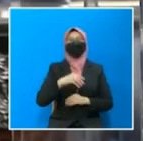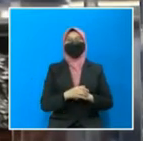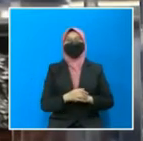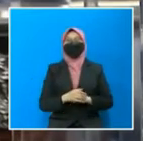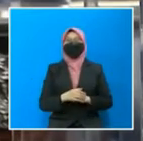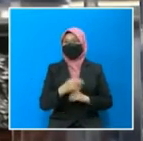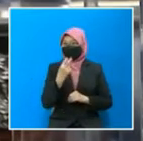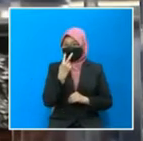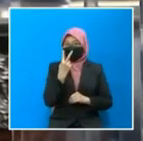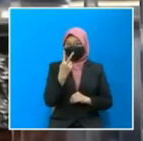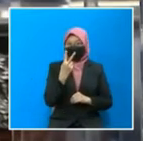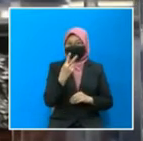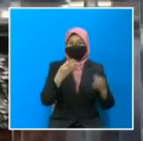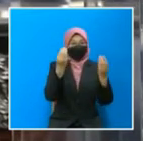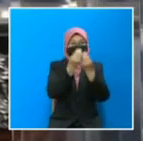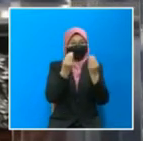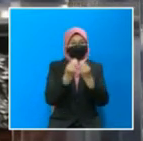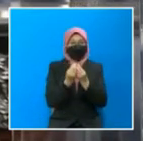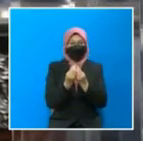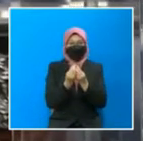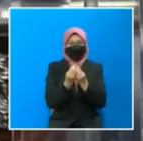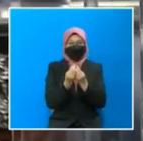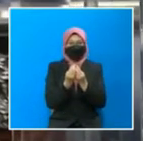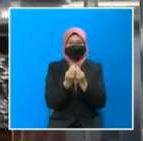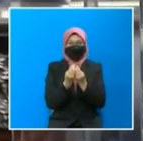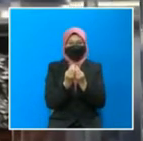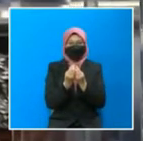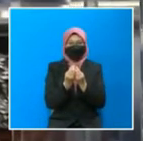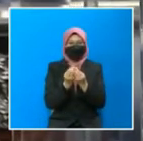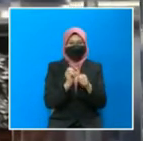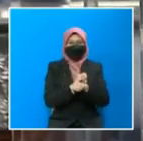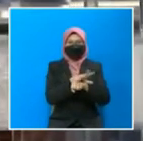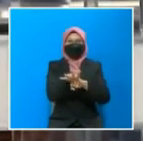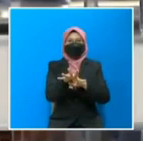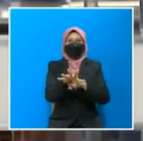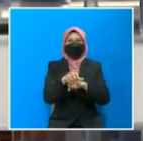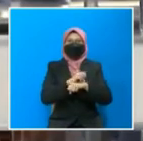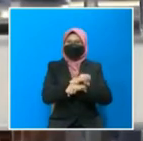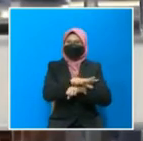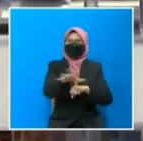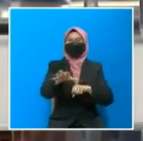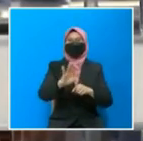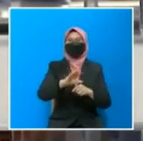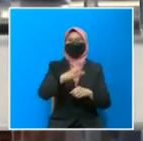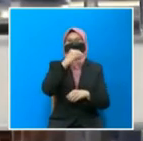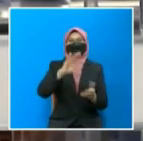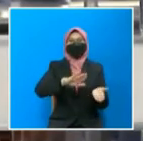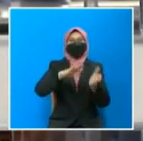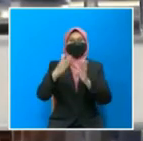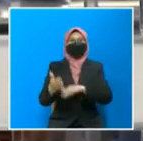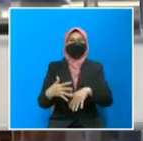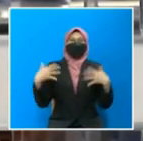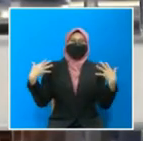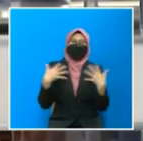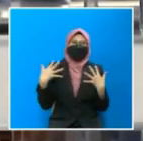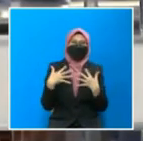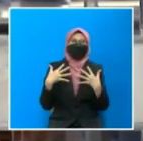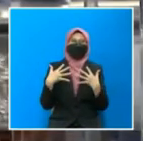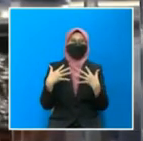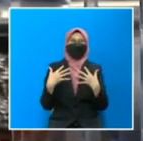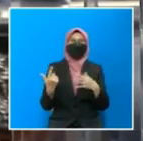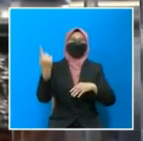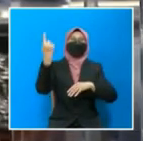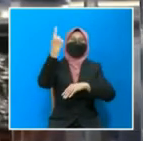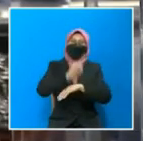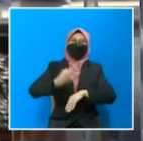menyaksikan bilangan jangkitan dan juga kematian yang mengerikan hari demi